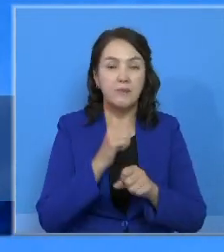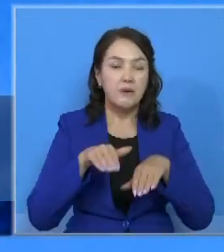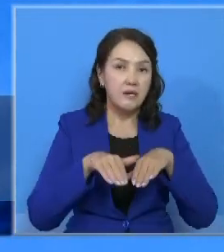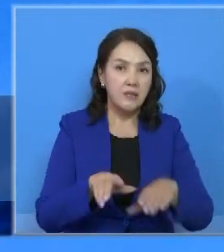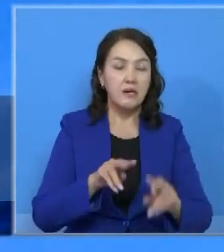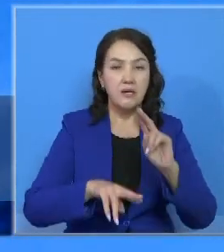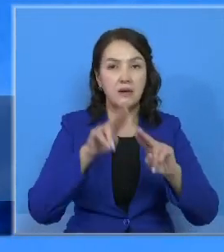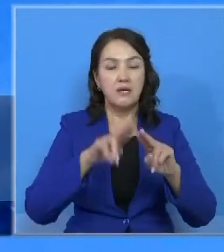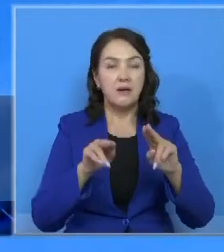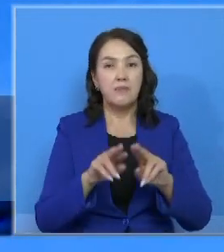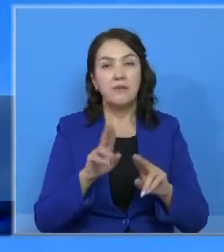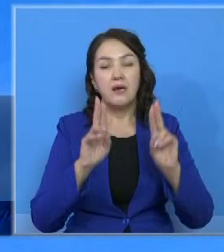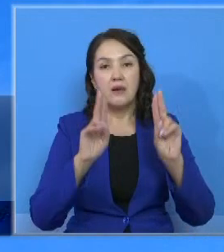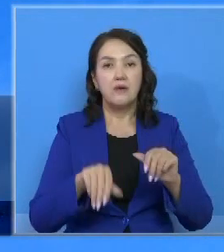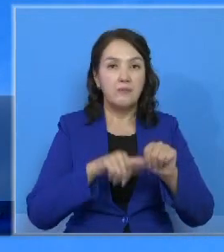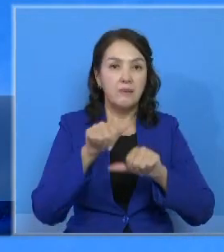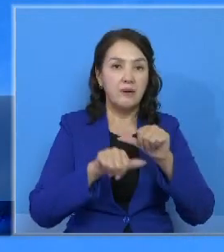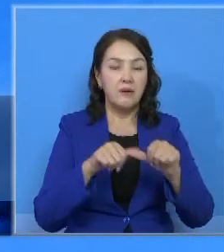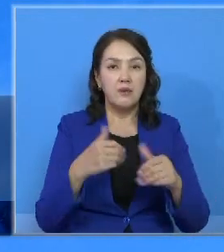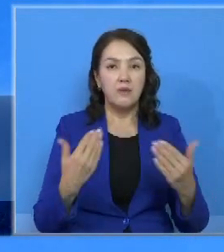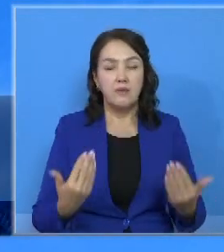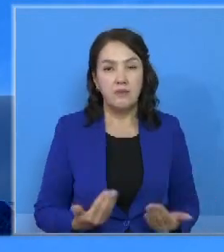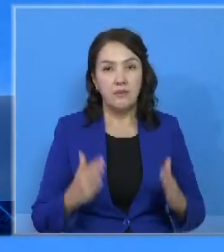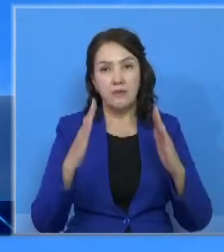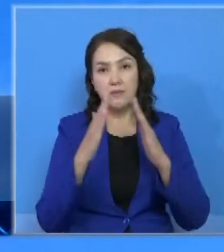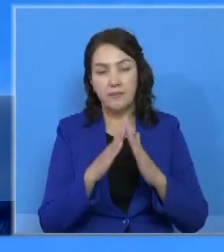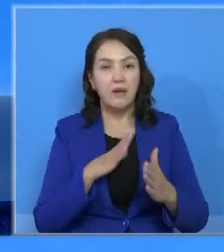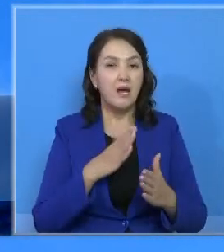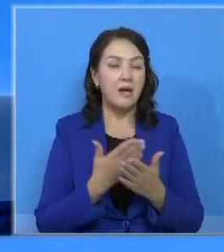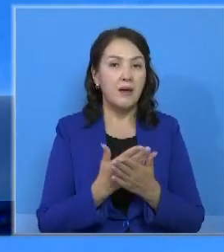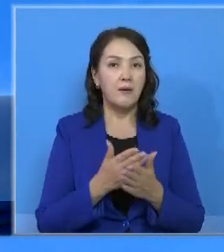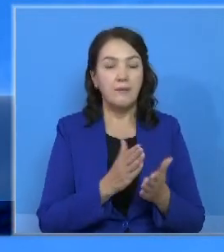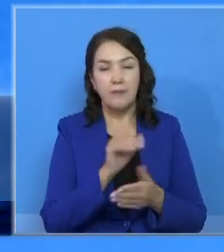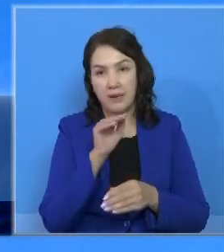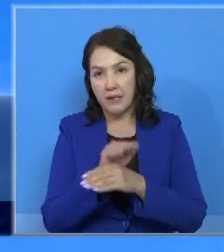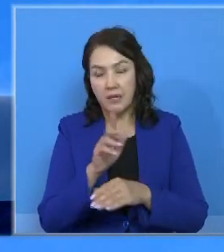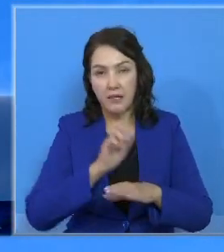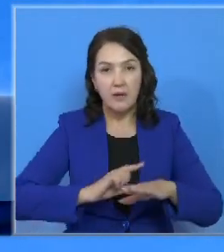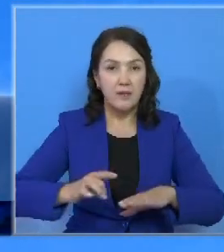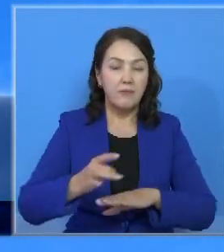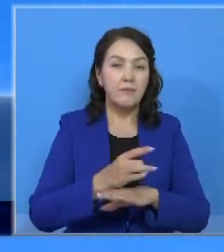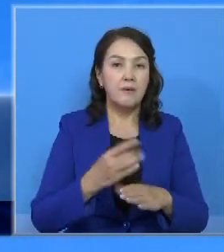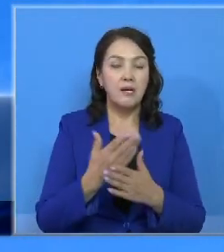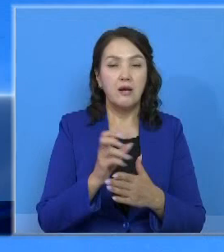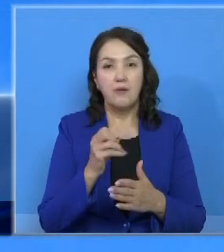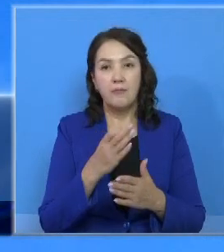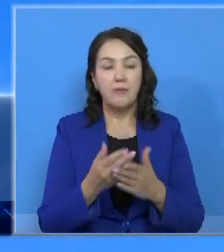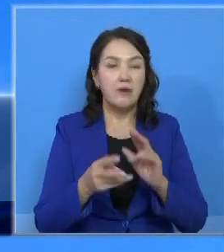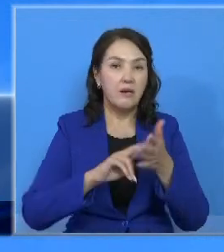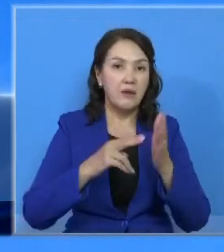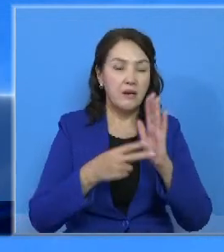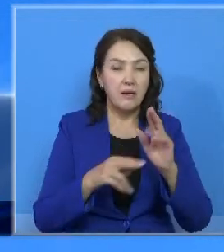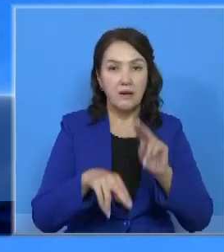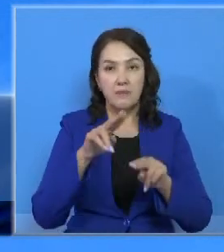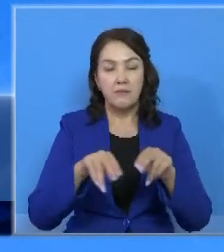со строительством специализированных детских садов в новых жилых массивах. На основании распоряжения главы региона в жилом массиве Сет-Батыр запланировано